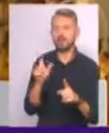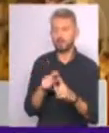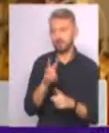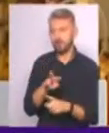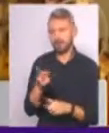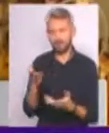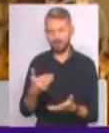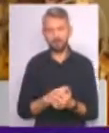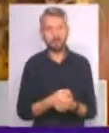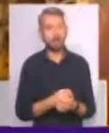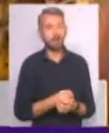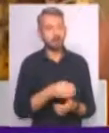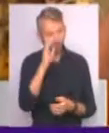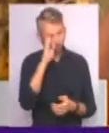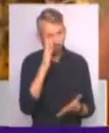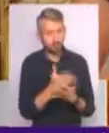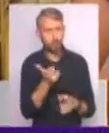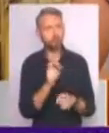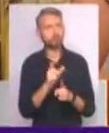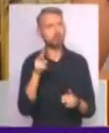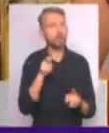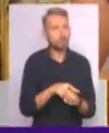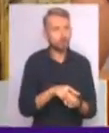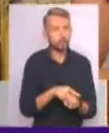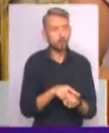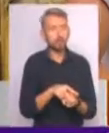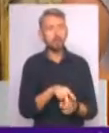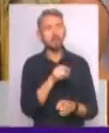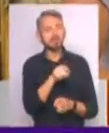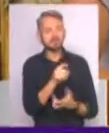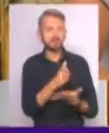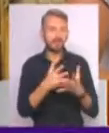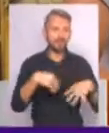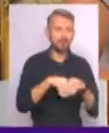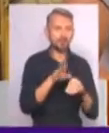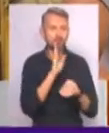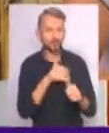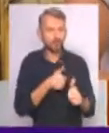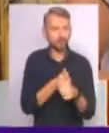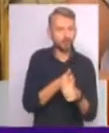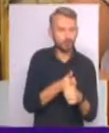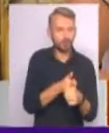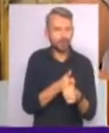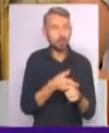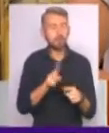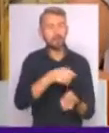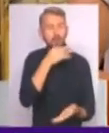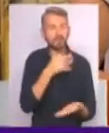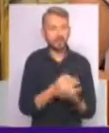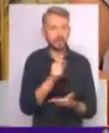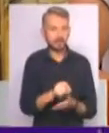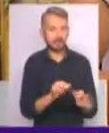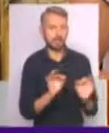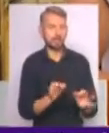Михайловна. Все-таки они несут большую нагрузку, и за ними стоят семьи, за ними стоят женщины и дети, поэтому ответственность на них,